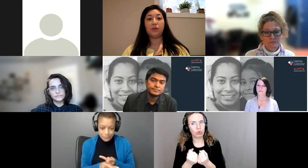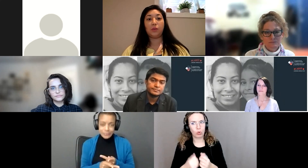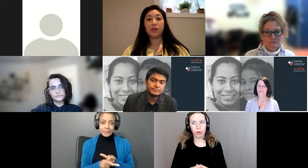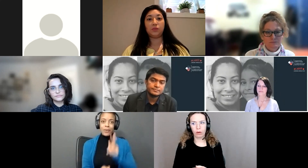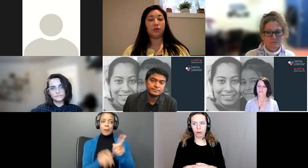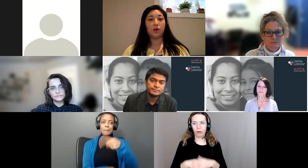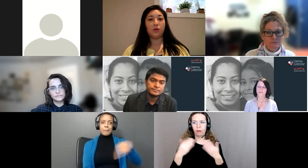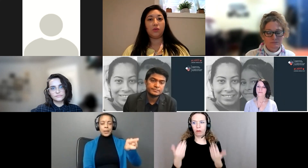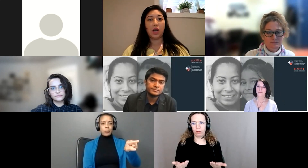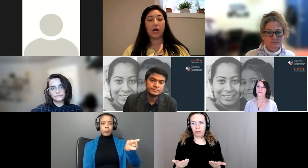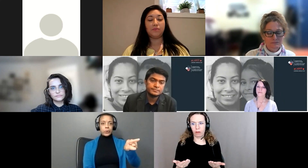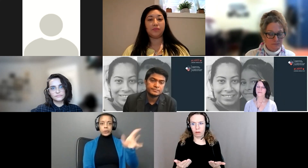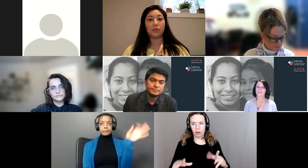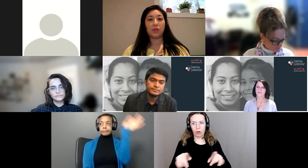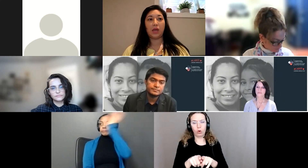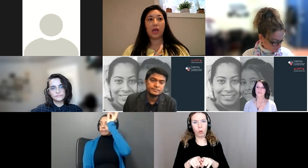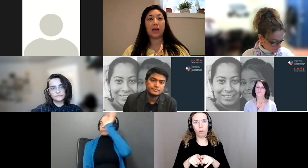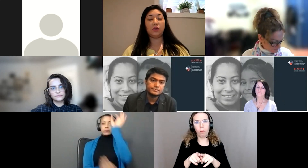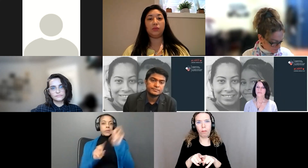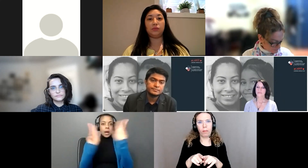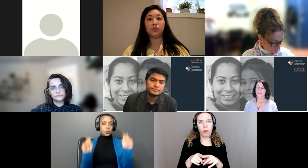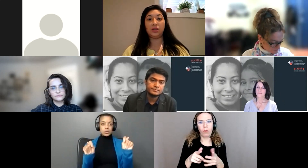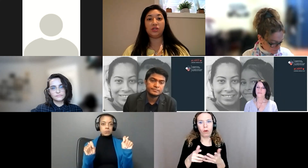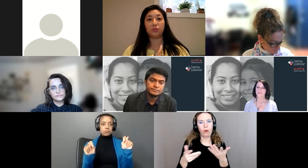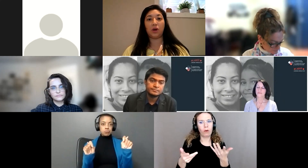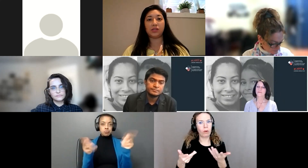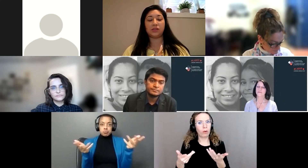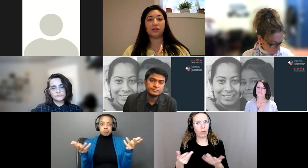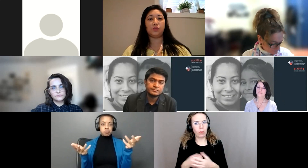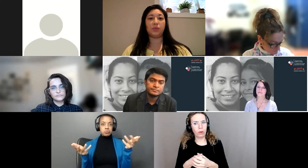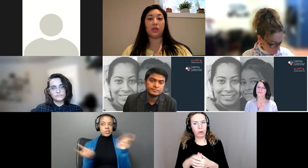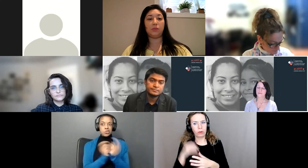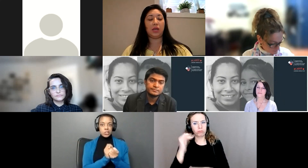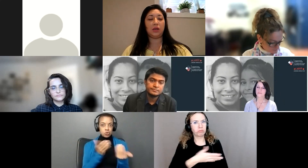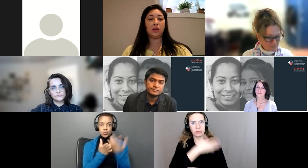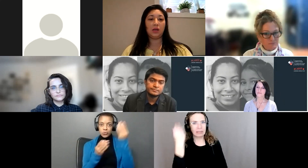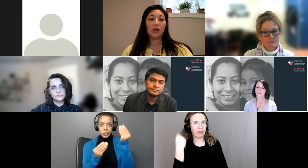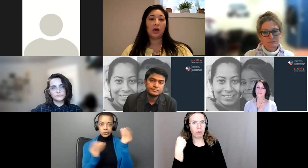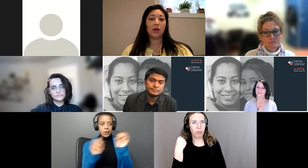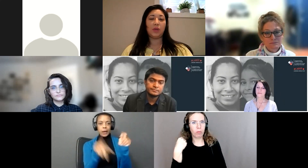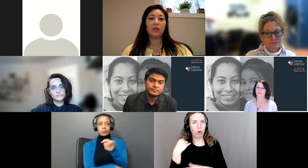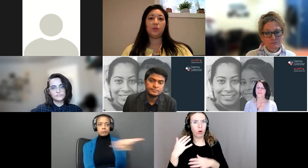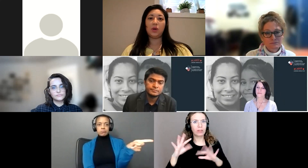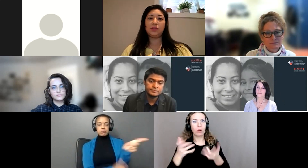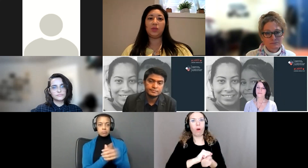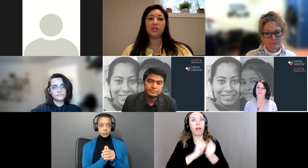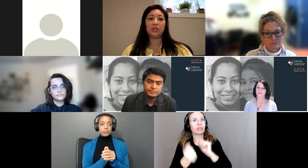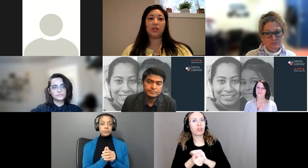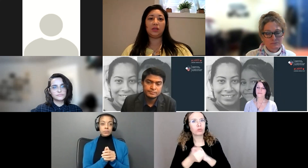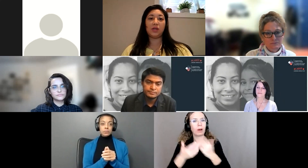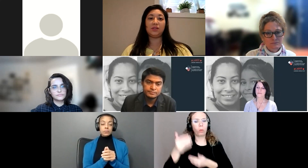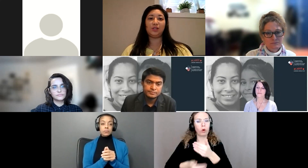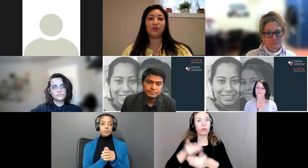bien que des individus qui ne savaient pas les changements aux procédures qui étaient en